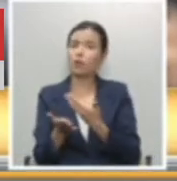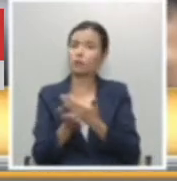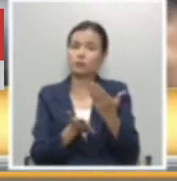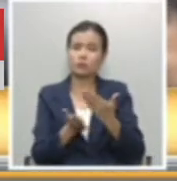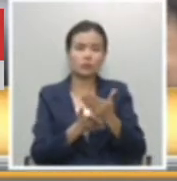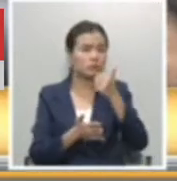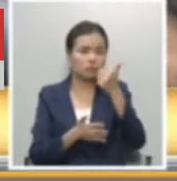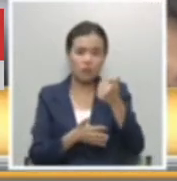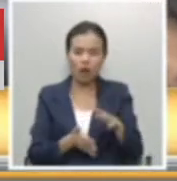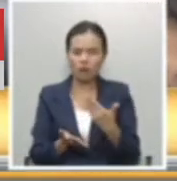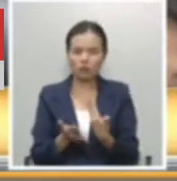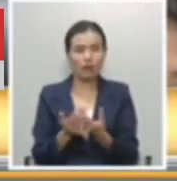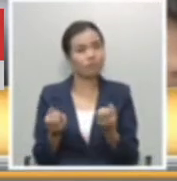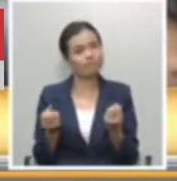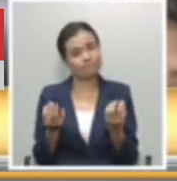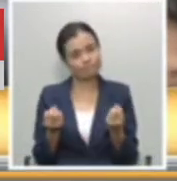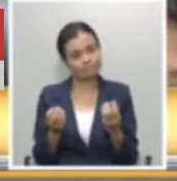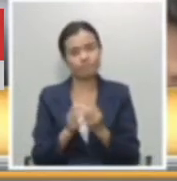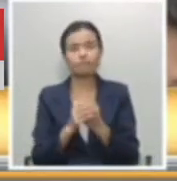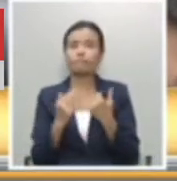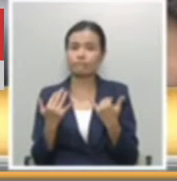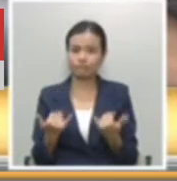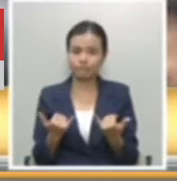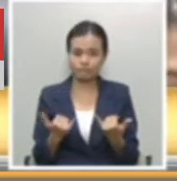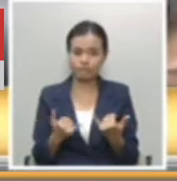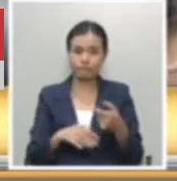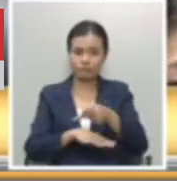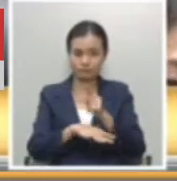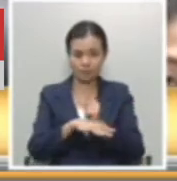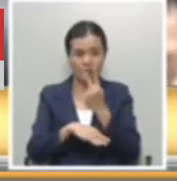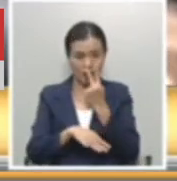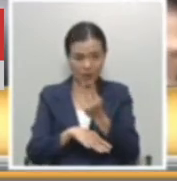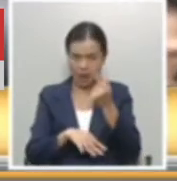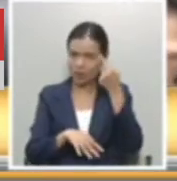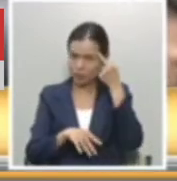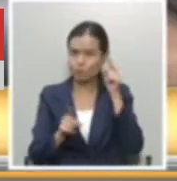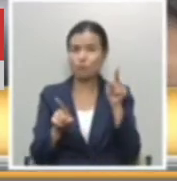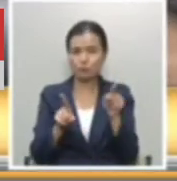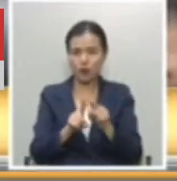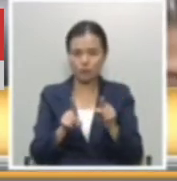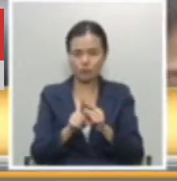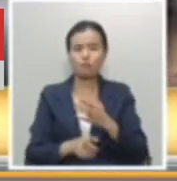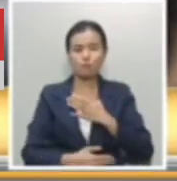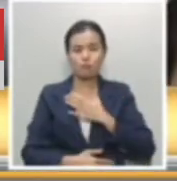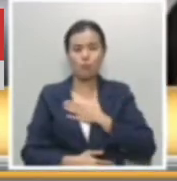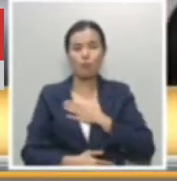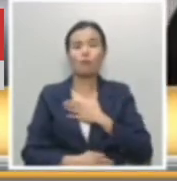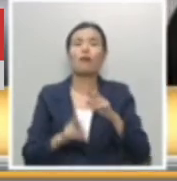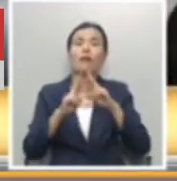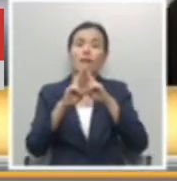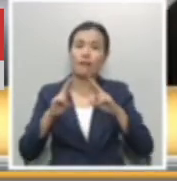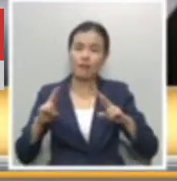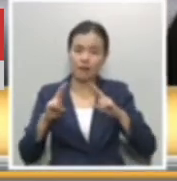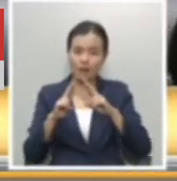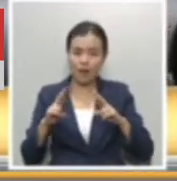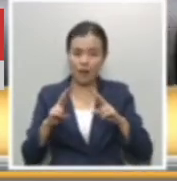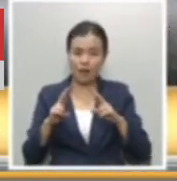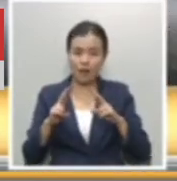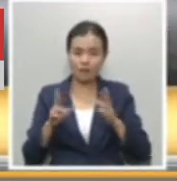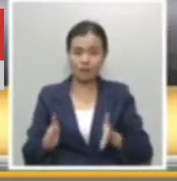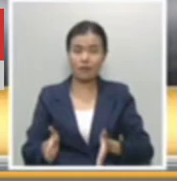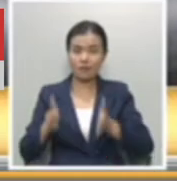อไปทั่วเพราะฉะนั้นครับวันนี้ท่านประธานเห็นเหมือนผมเช่นเดียวกันครับร้านค้าอาคารพ